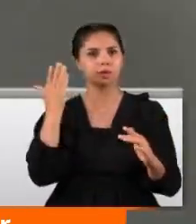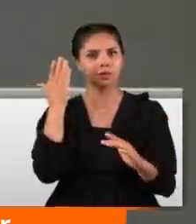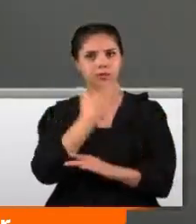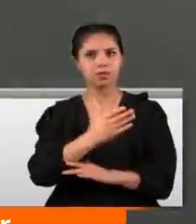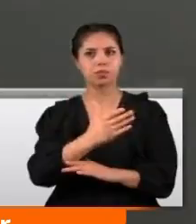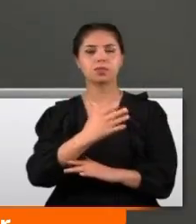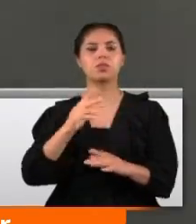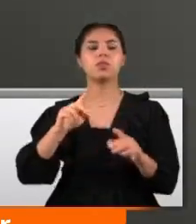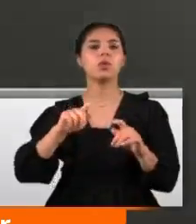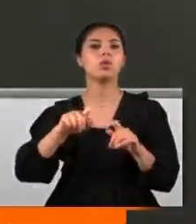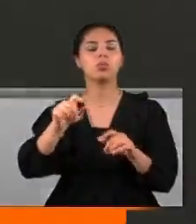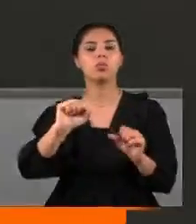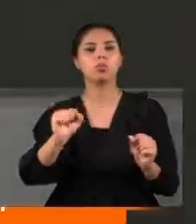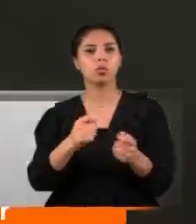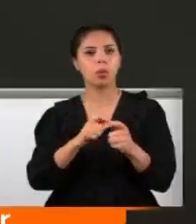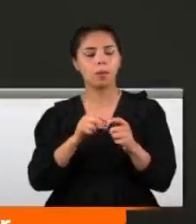aşağı düşmüşlerdi.